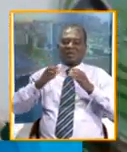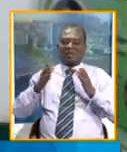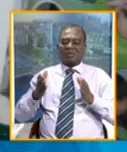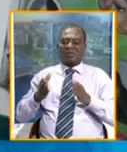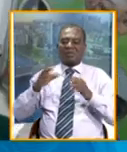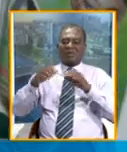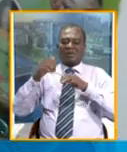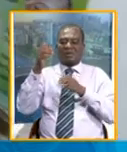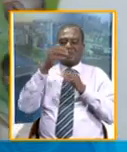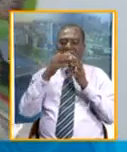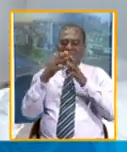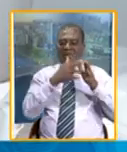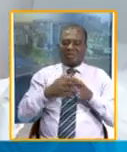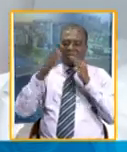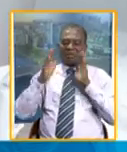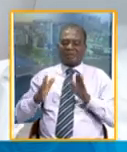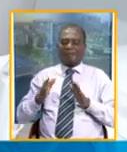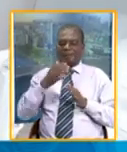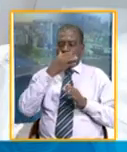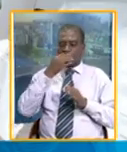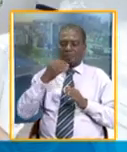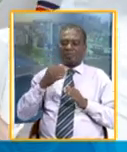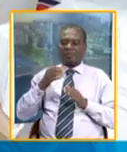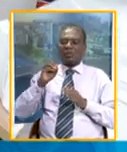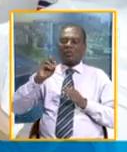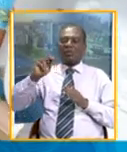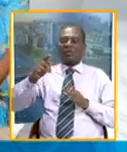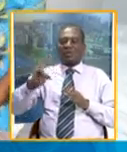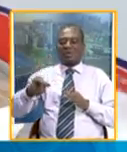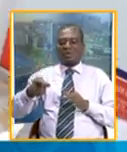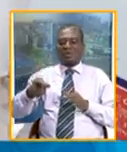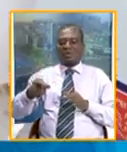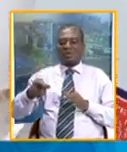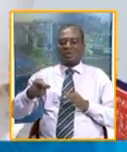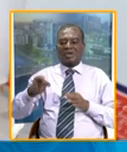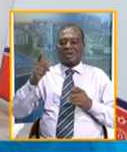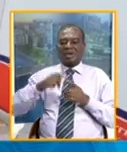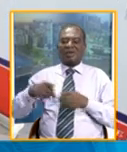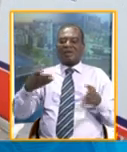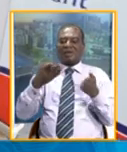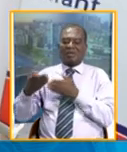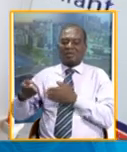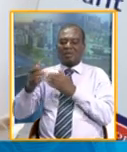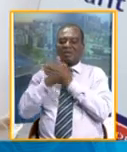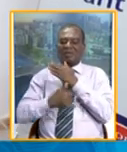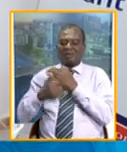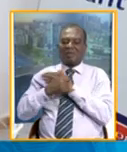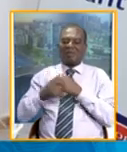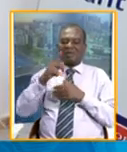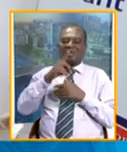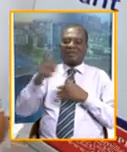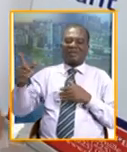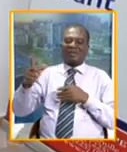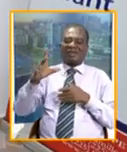de COVID-19 qui sévit en ce moment dans le monde entier, l'ONG Children Hope Côte d'Ivoire a pu ramener au pays son